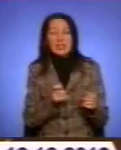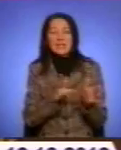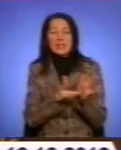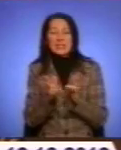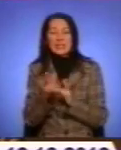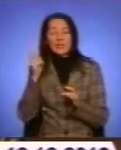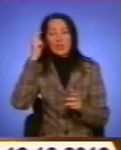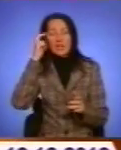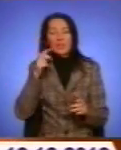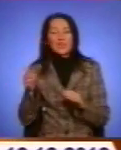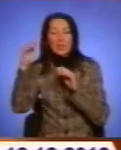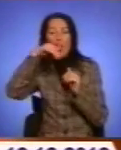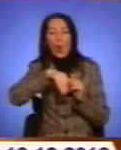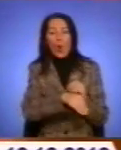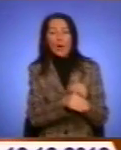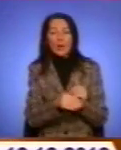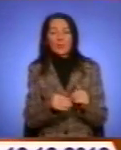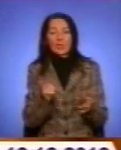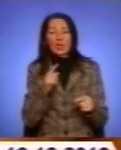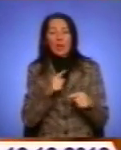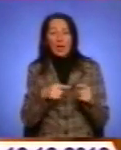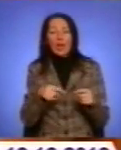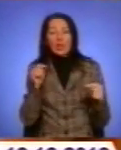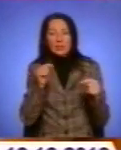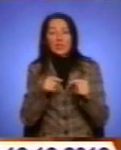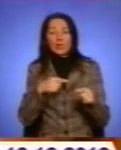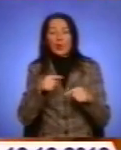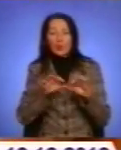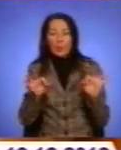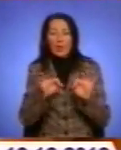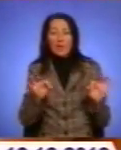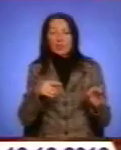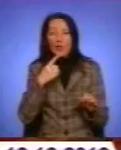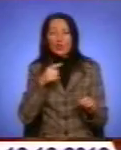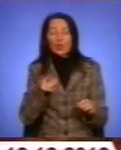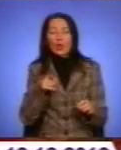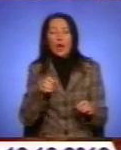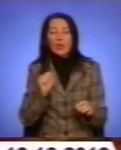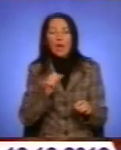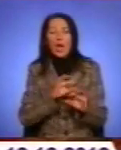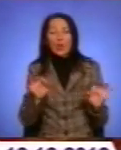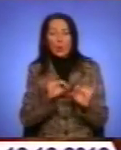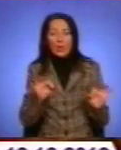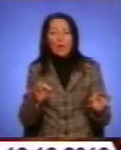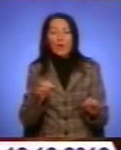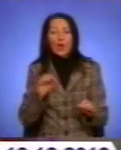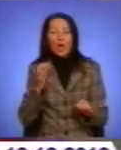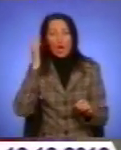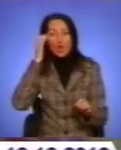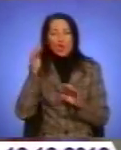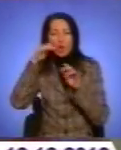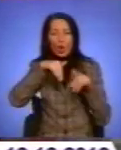гори. Згідно з переказами, вважається, що Андрій Первозванний проповідував у причорноморських містах-колоніях, руїни до яких і